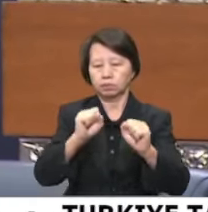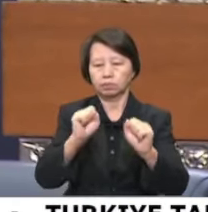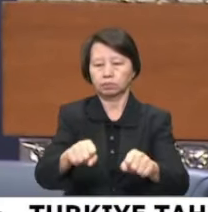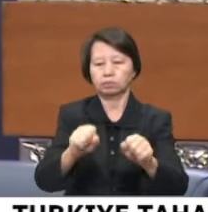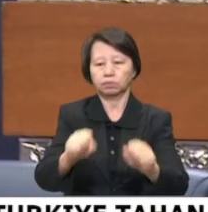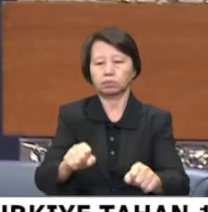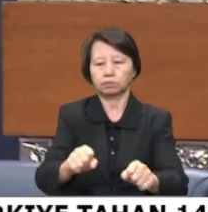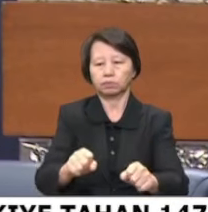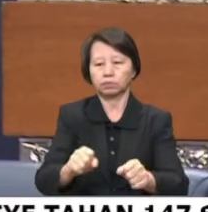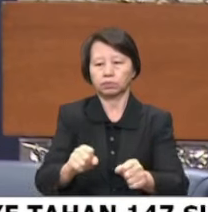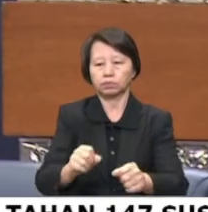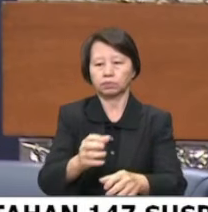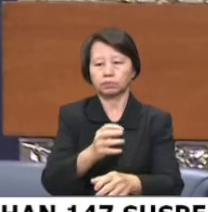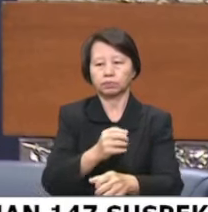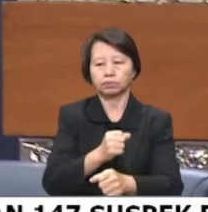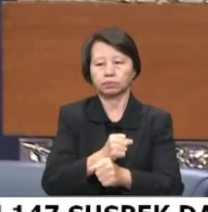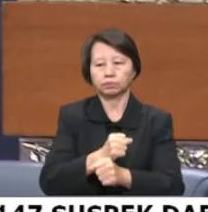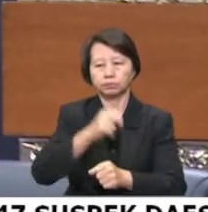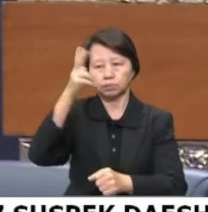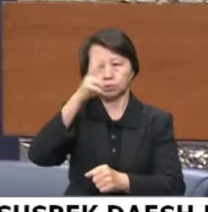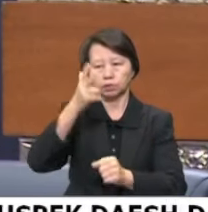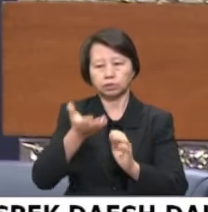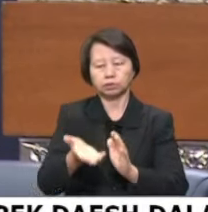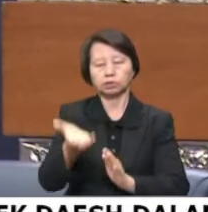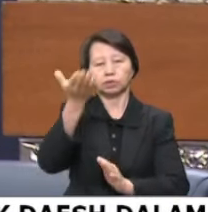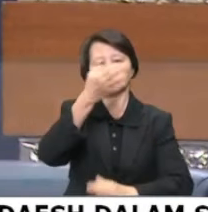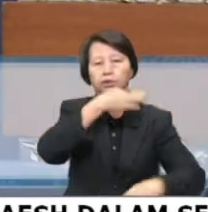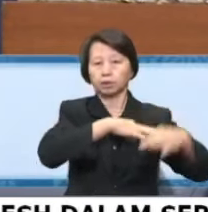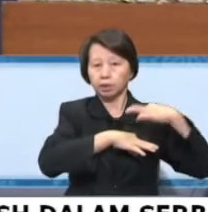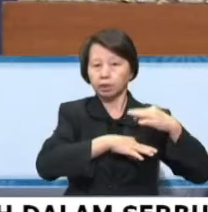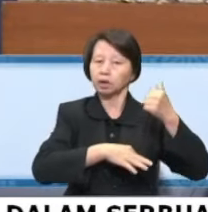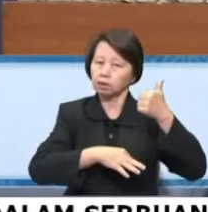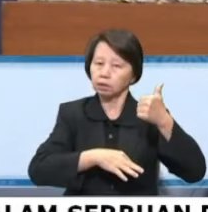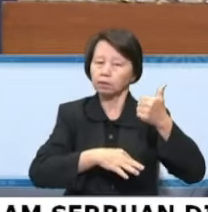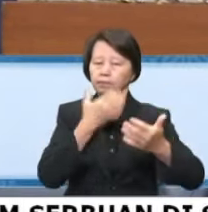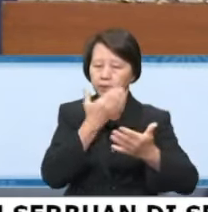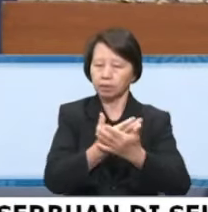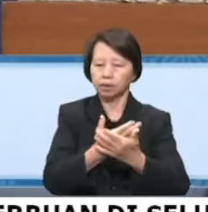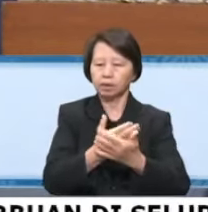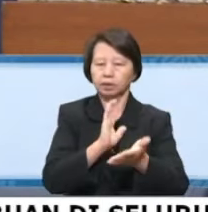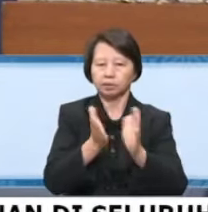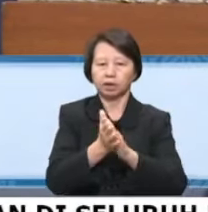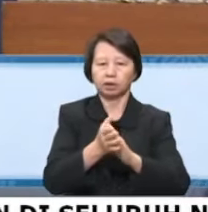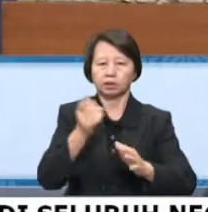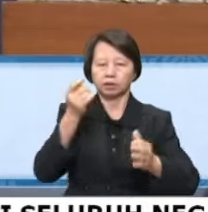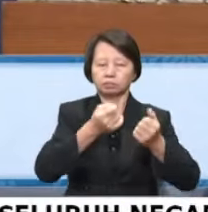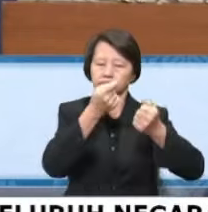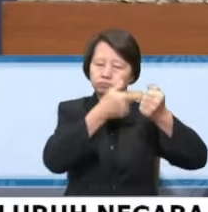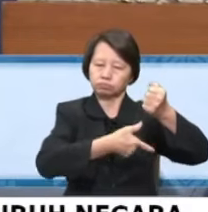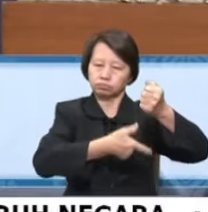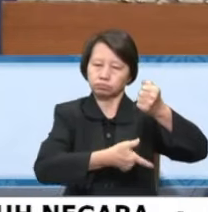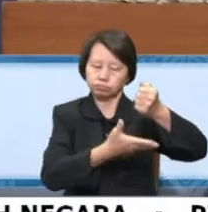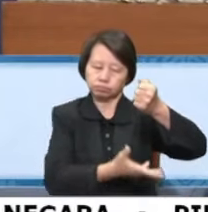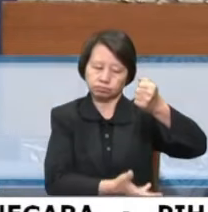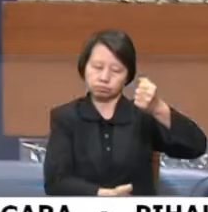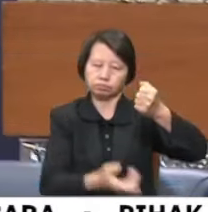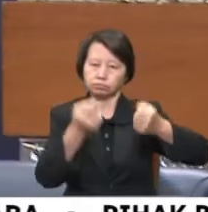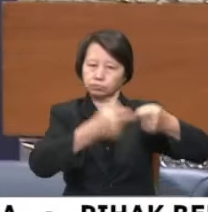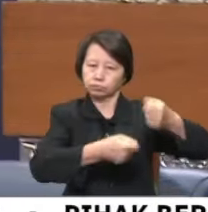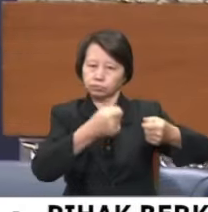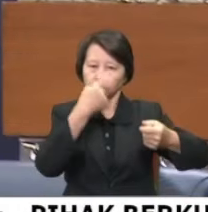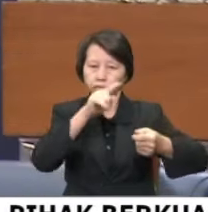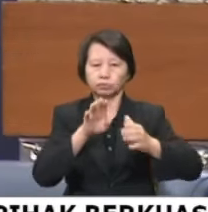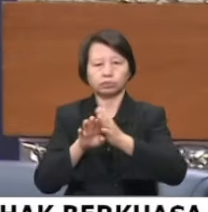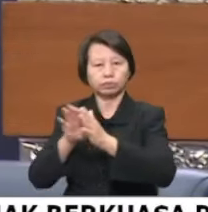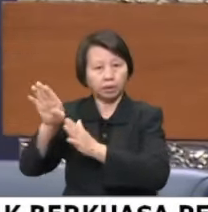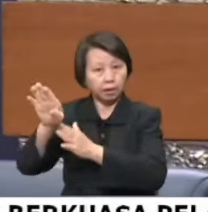membolehkan pendapatan kerajaan meningkat. Itu kita menyambut baik supaya lebih banyak dana boleh digunakan untuk pembangunan. Cuma soalan saya